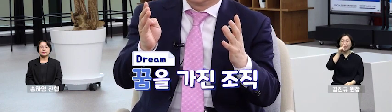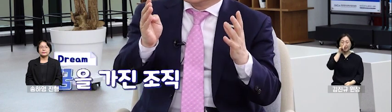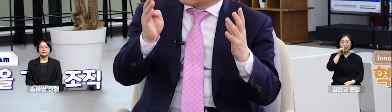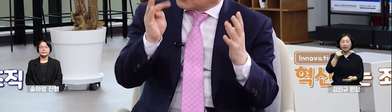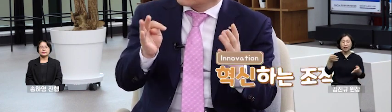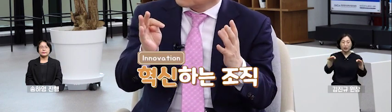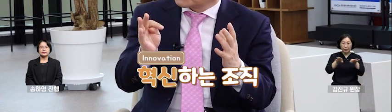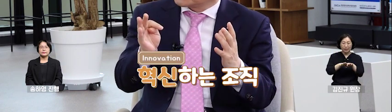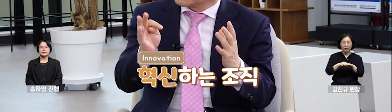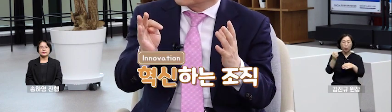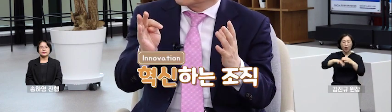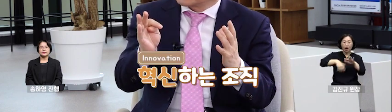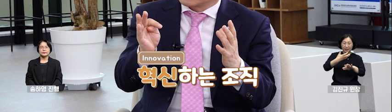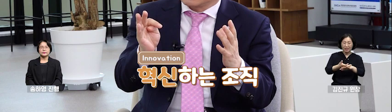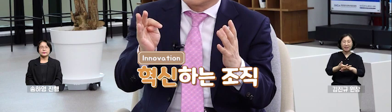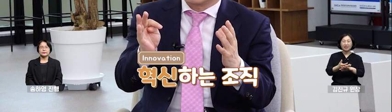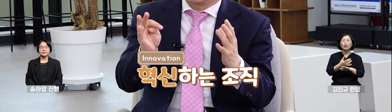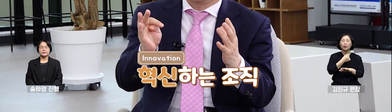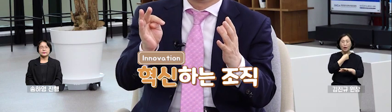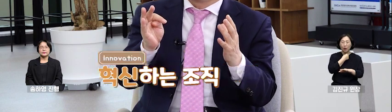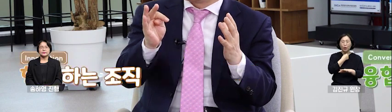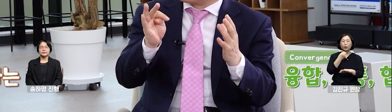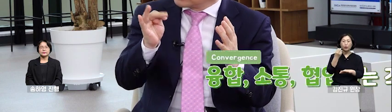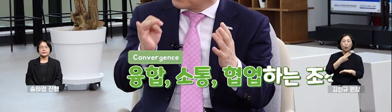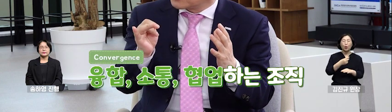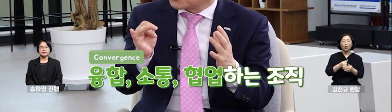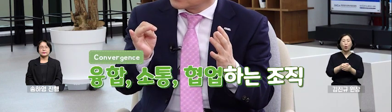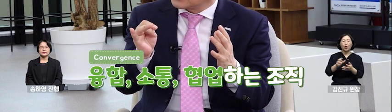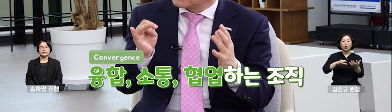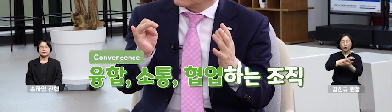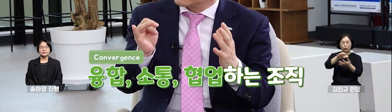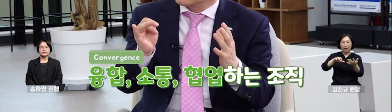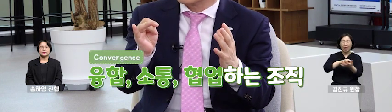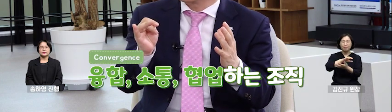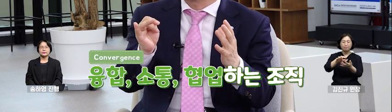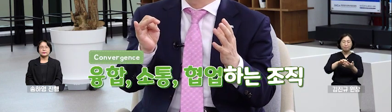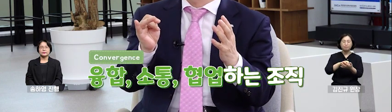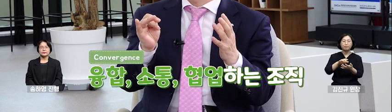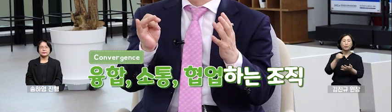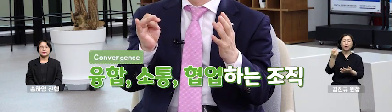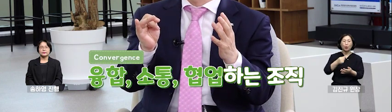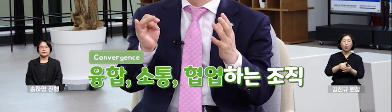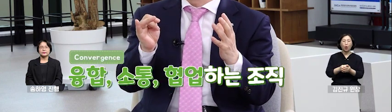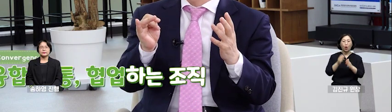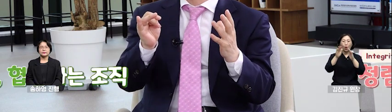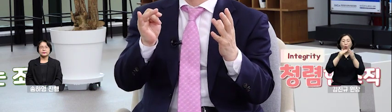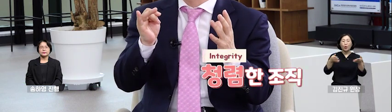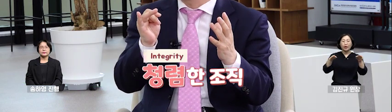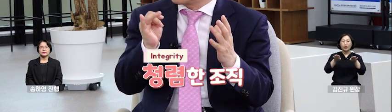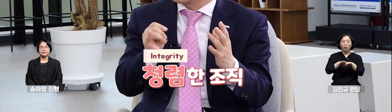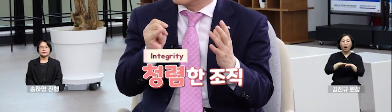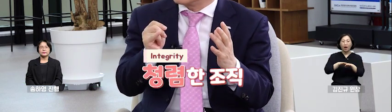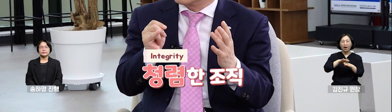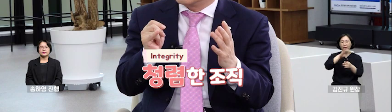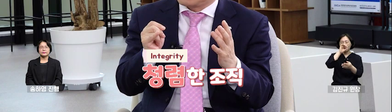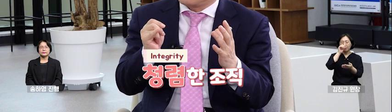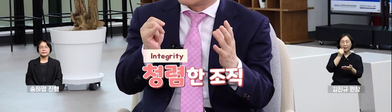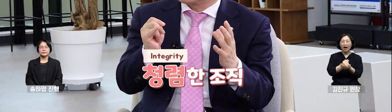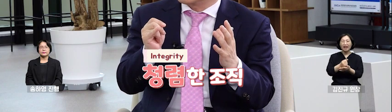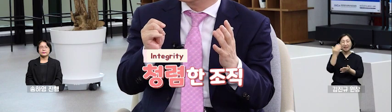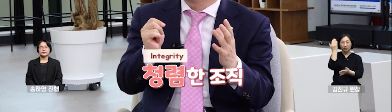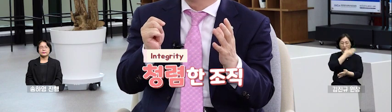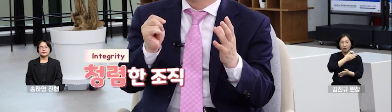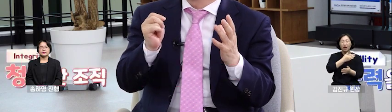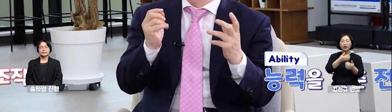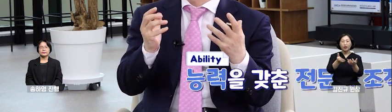좋겠다 혁신하는 조직이 됐으면 좋겠다 그 다음에 융합하는 조직이 돼야 된다 그 다음에 공공기관으로 서 청렴한 조직이 돼야 된다 맨